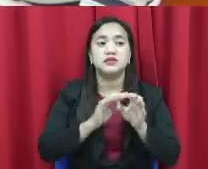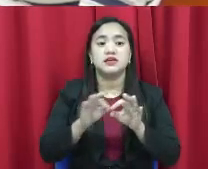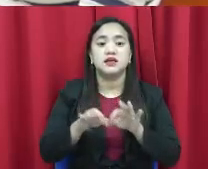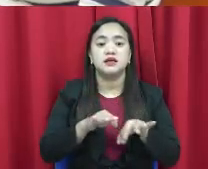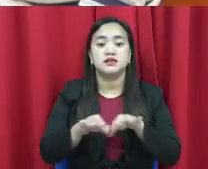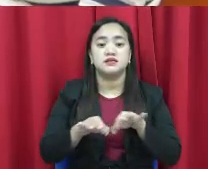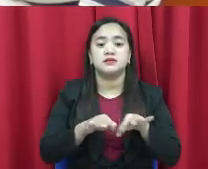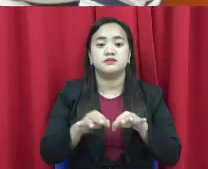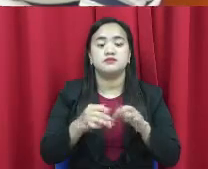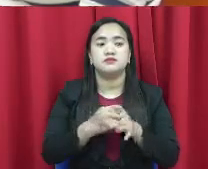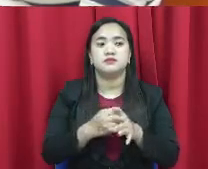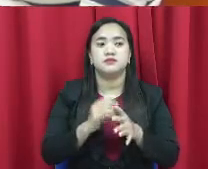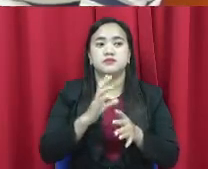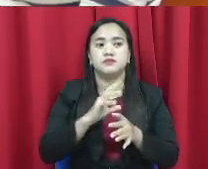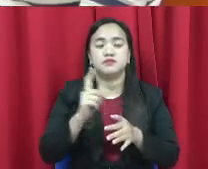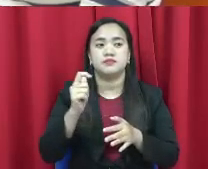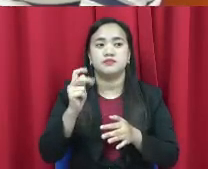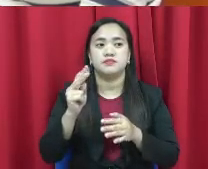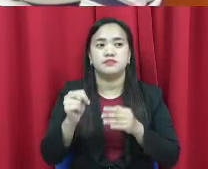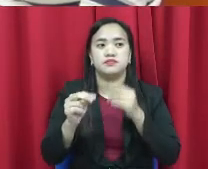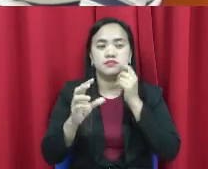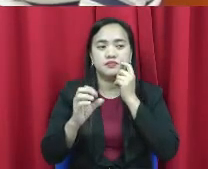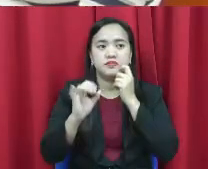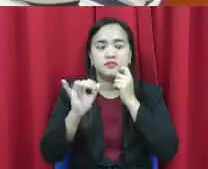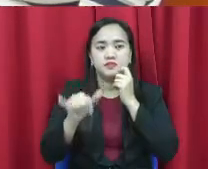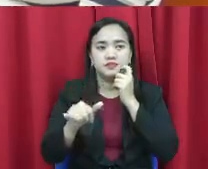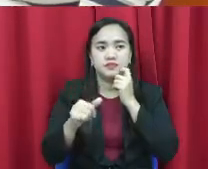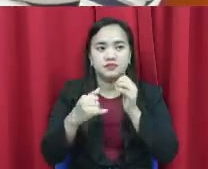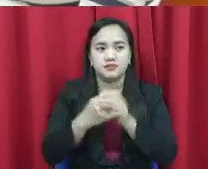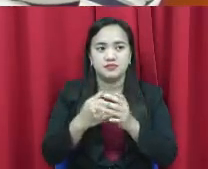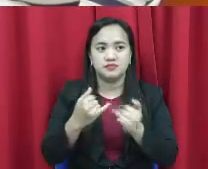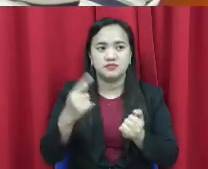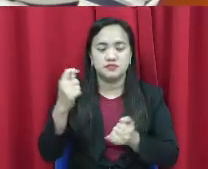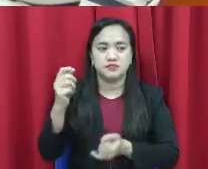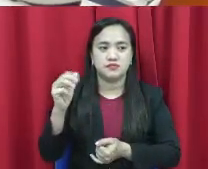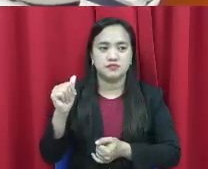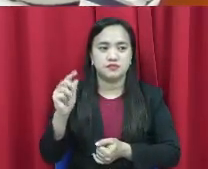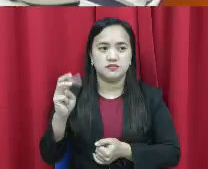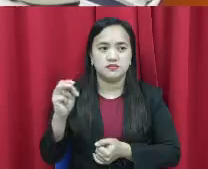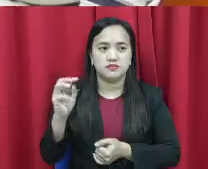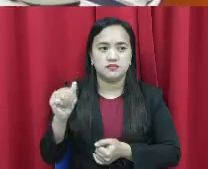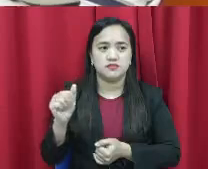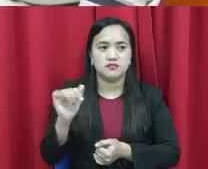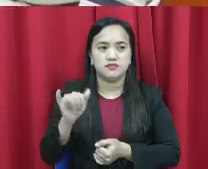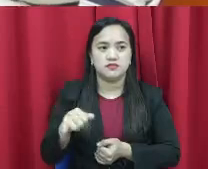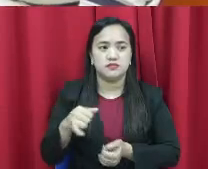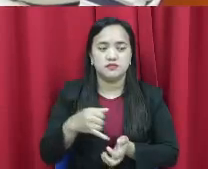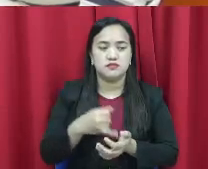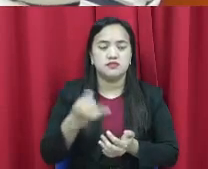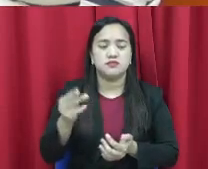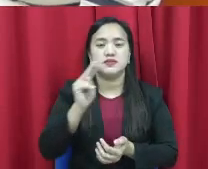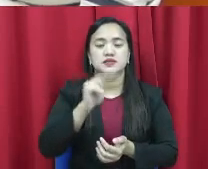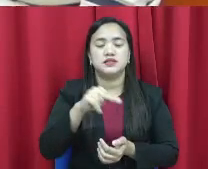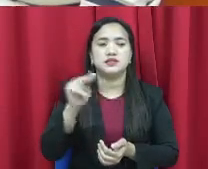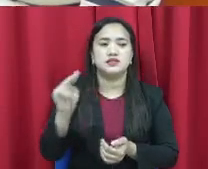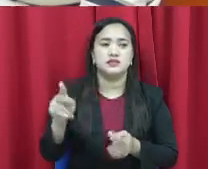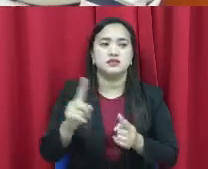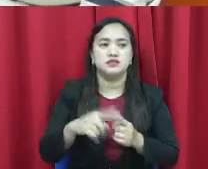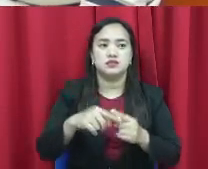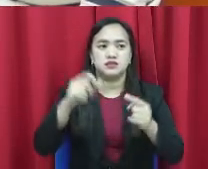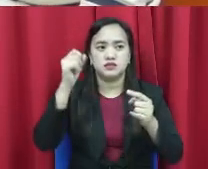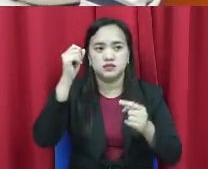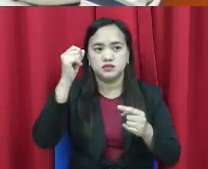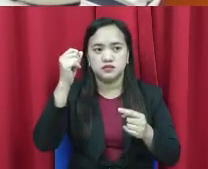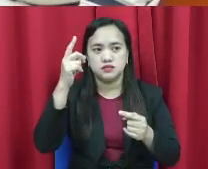ko and then makikita namin Oo nga nonno tama nga naman Tama nga naman talaga kailangan langang talagang mag-isip ng